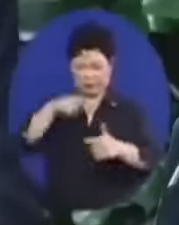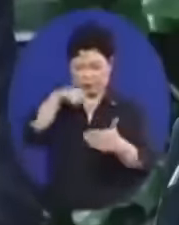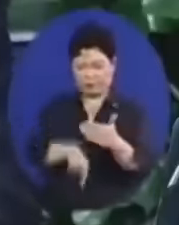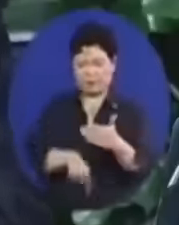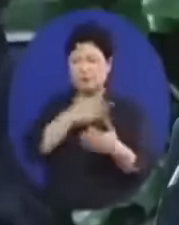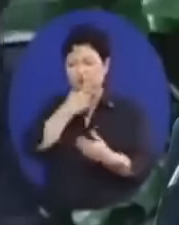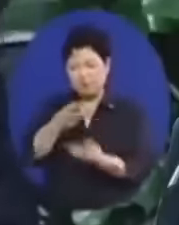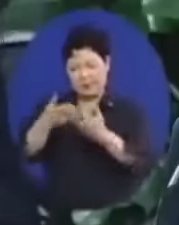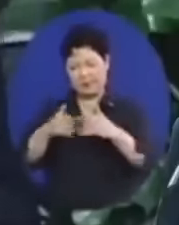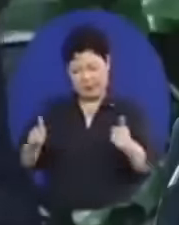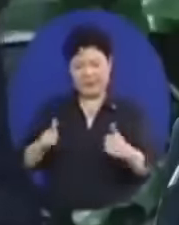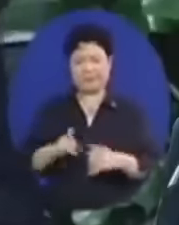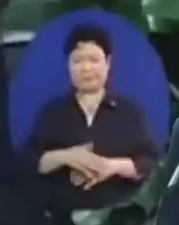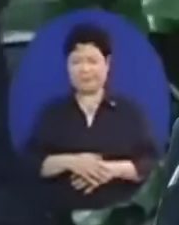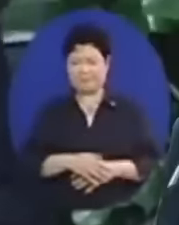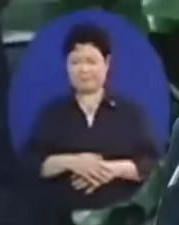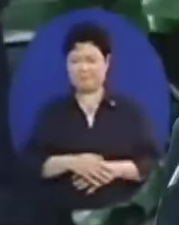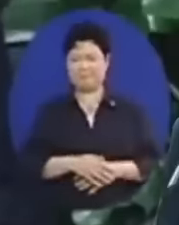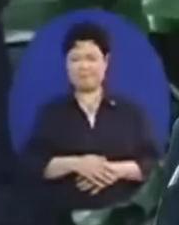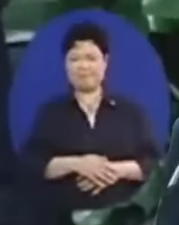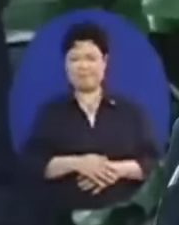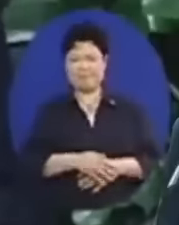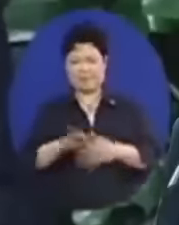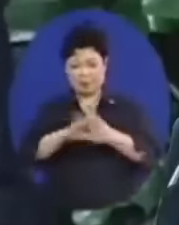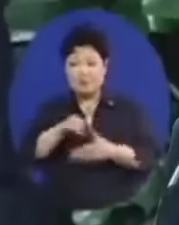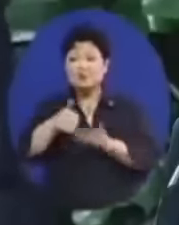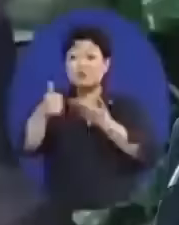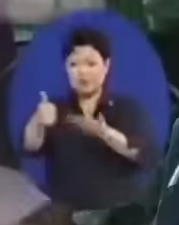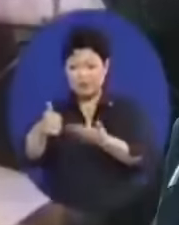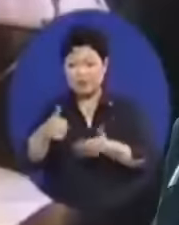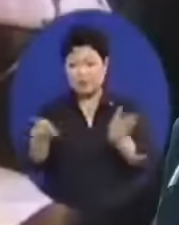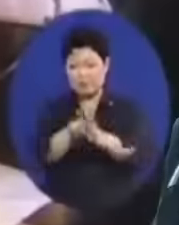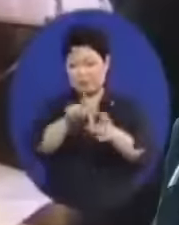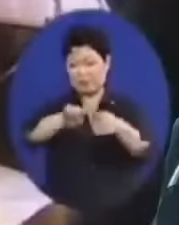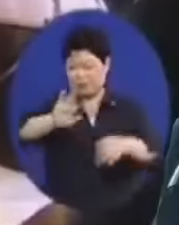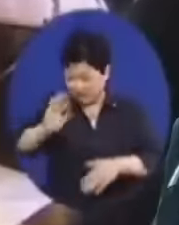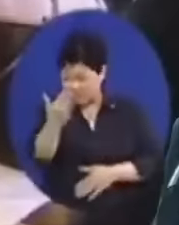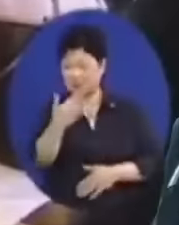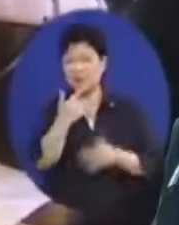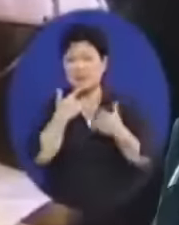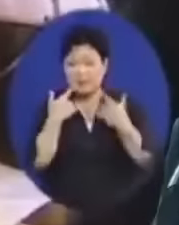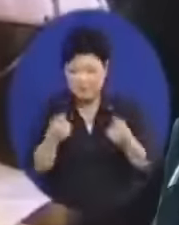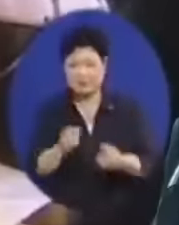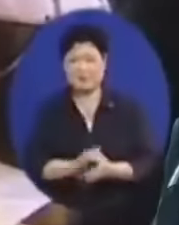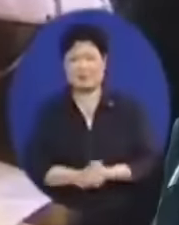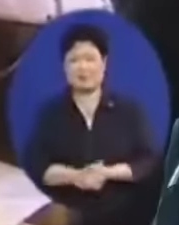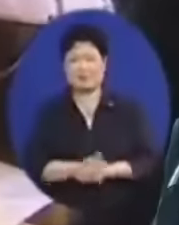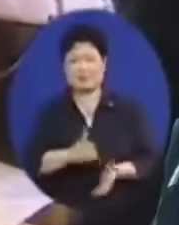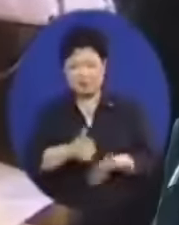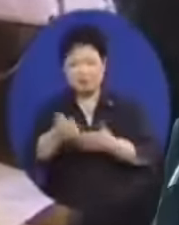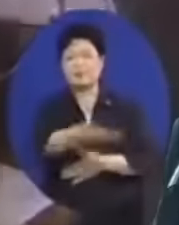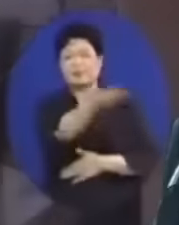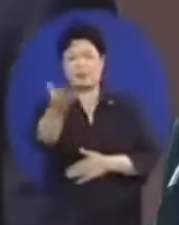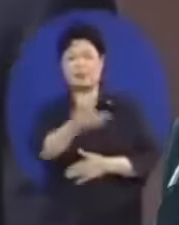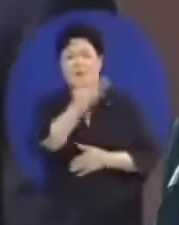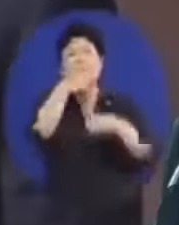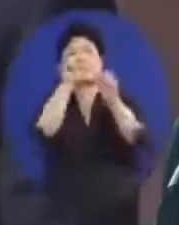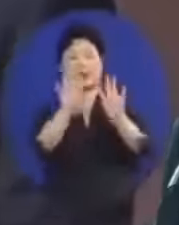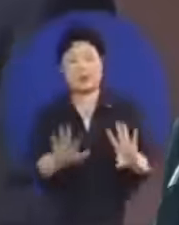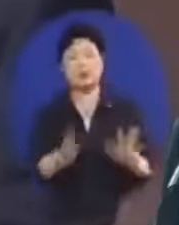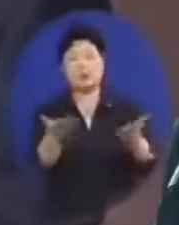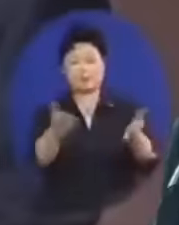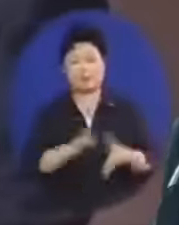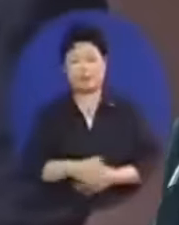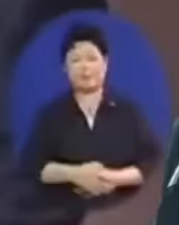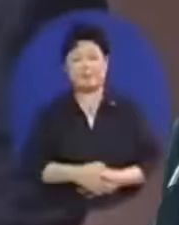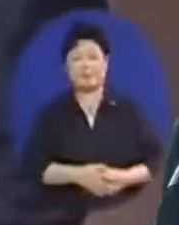안에서 축복받은 사람이다. 그러면 주님께서 내 믿은 대로 될지어다. 주님이 여러분을 복 내려주시는 것입니다.